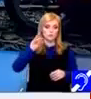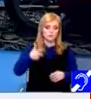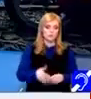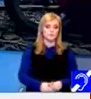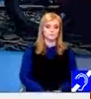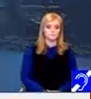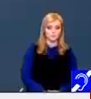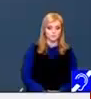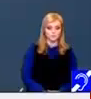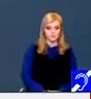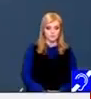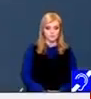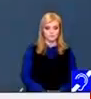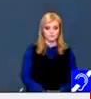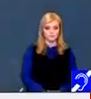Lucian Pârvoiu.